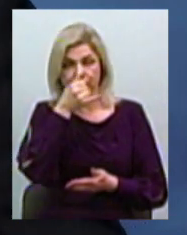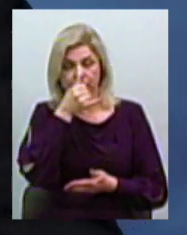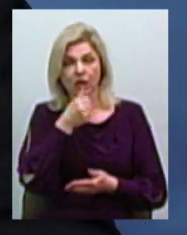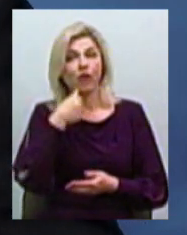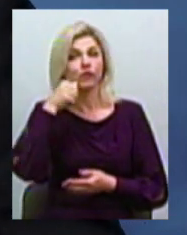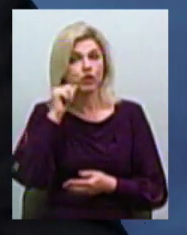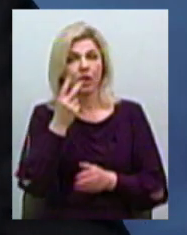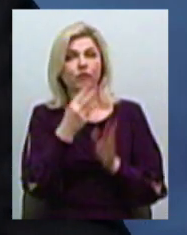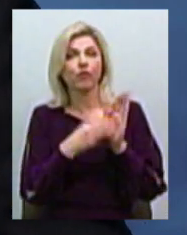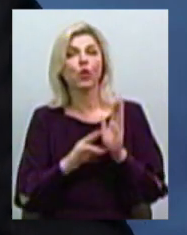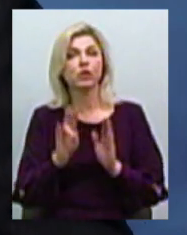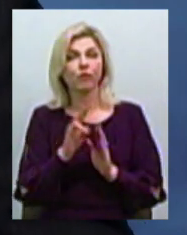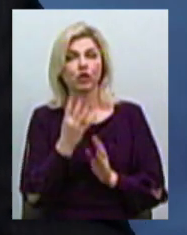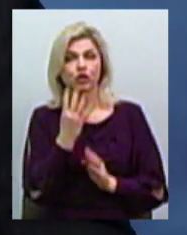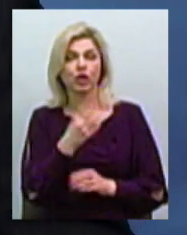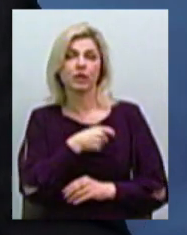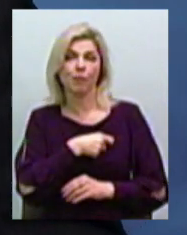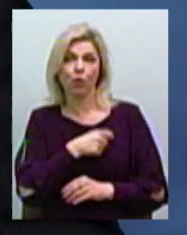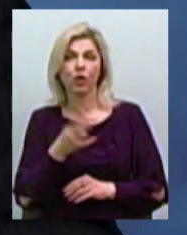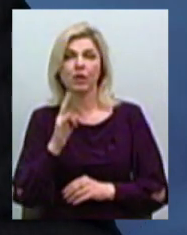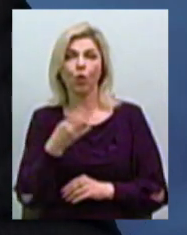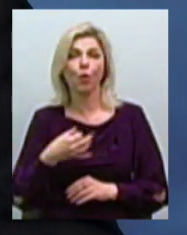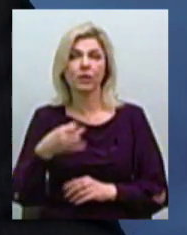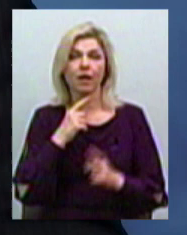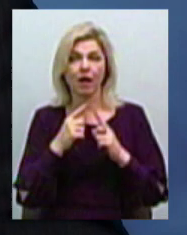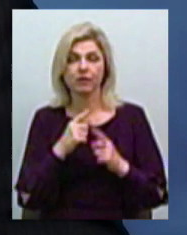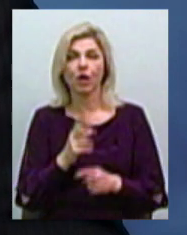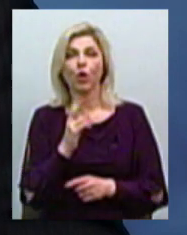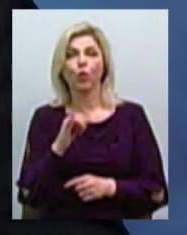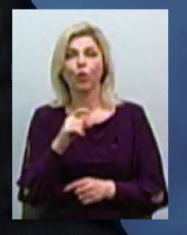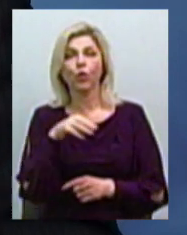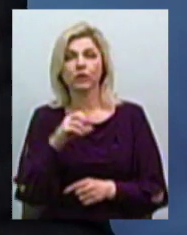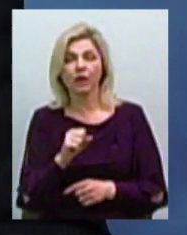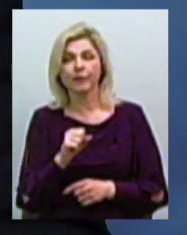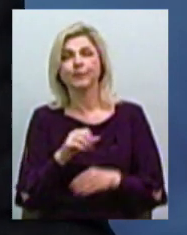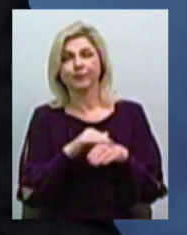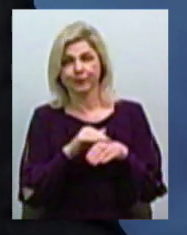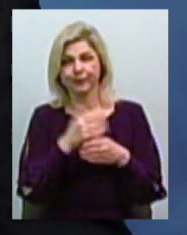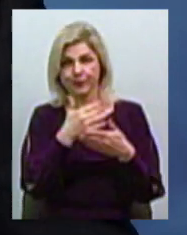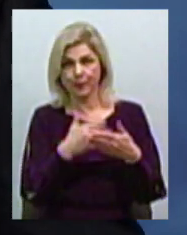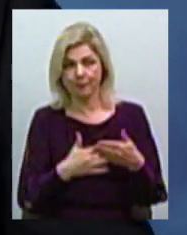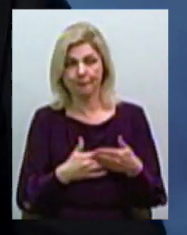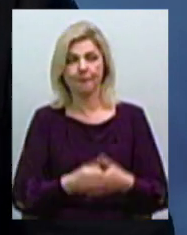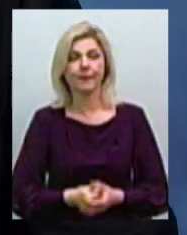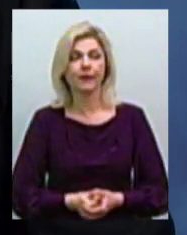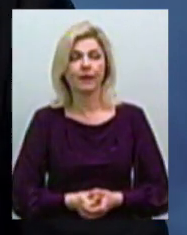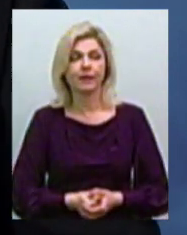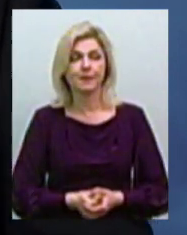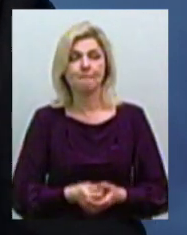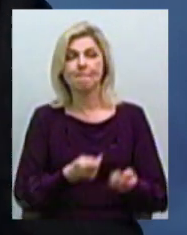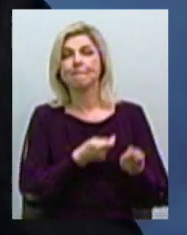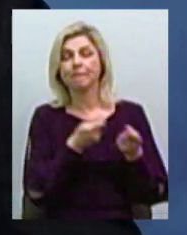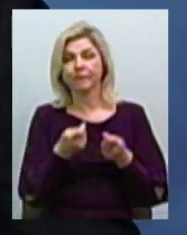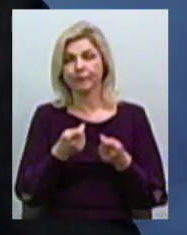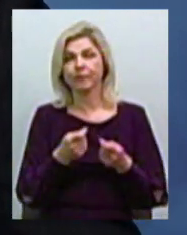ж, 28 листопада, чотири депутати Миколаївської обласної ради – Іван Кухта, Вадим Олабін, Олександр Ясинський та Ігор Івануна – принесли